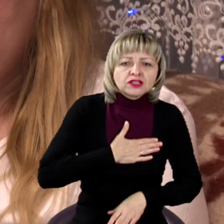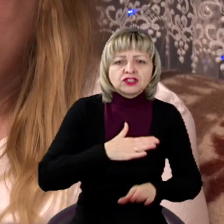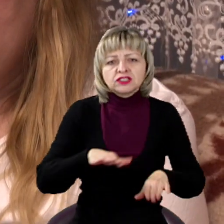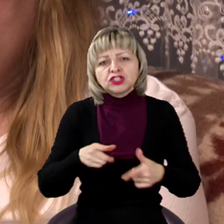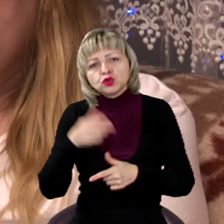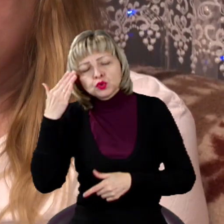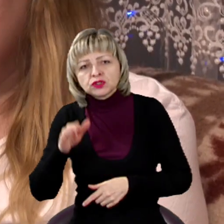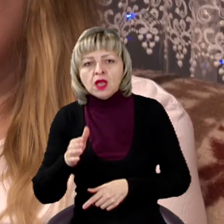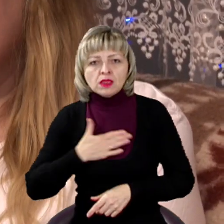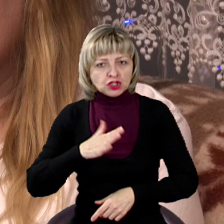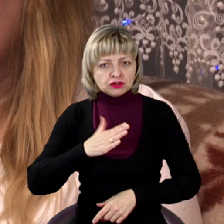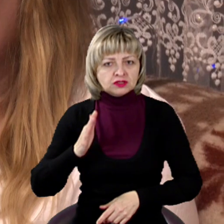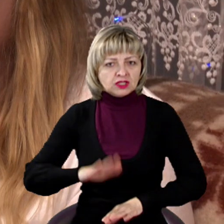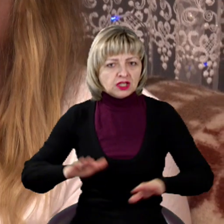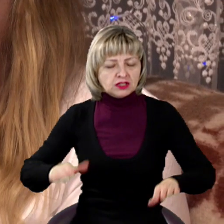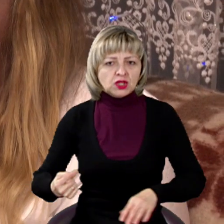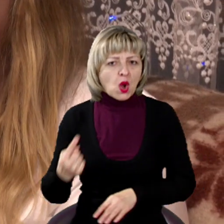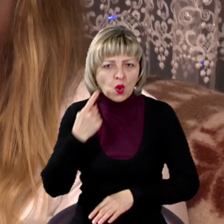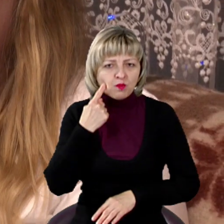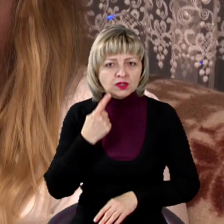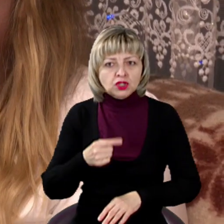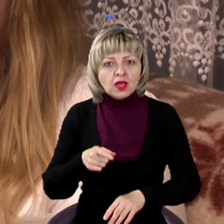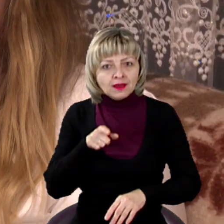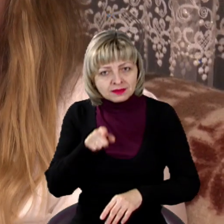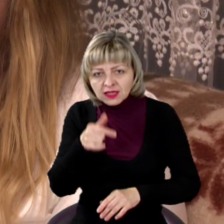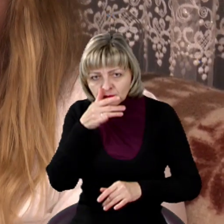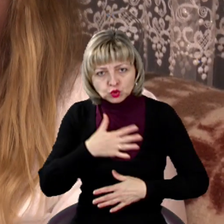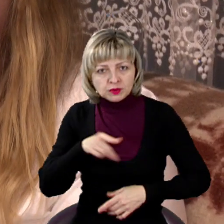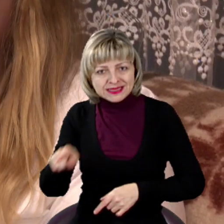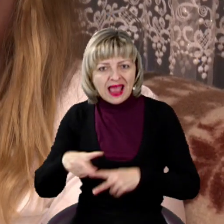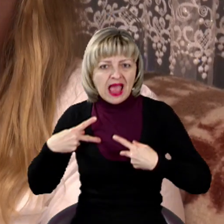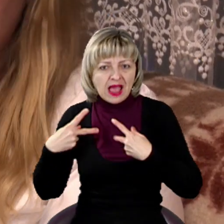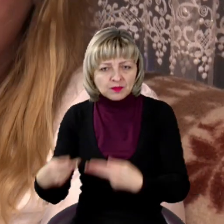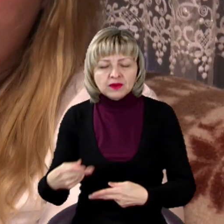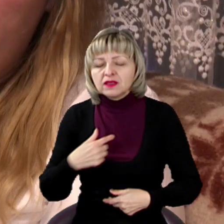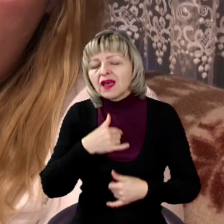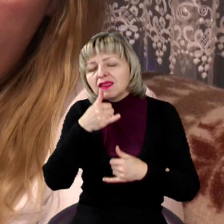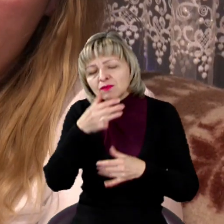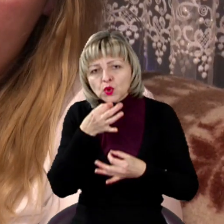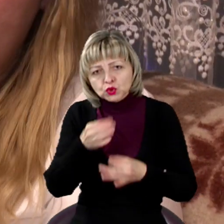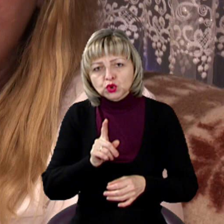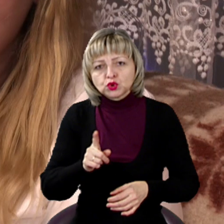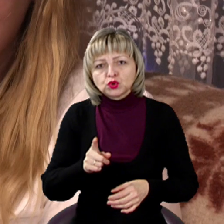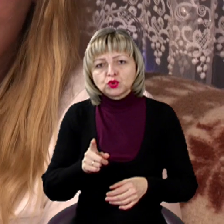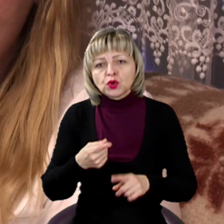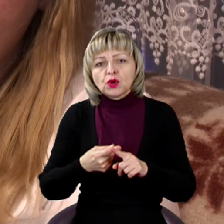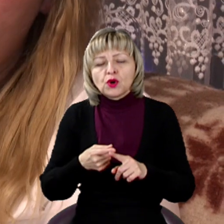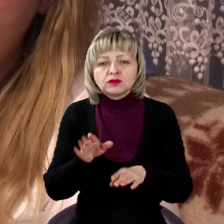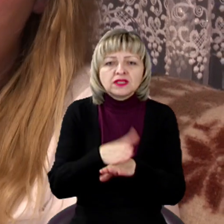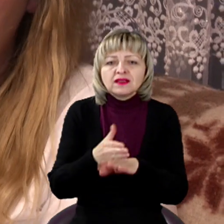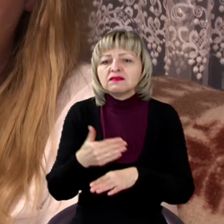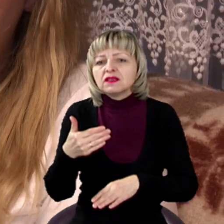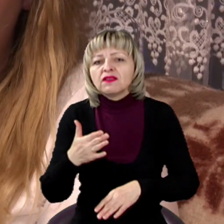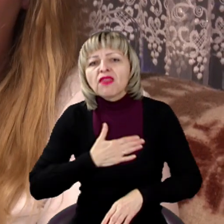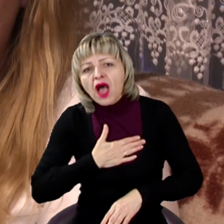ображаються. Мама каже, ти їх любиш так само, як і нас. Я не можу сказати, що я геть, ну, будемо говорити, це є наші діти, да, це